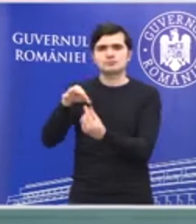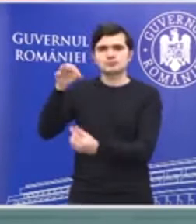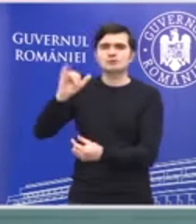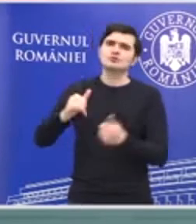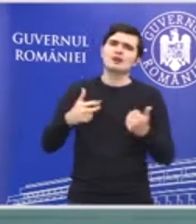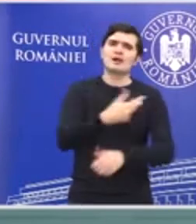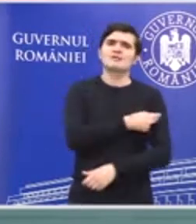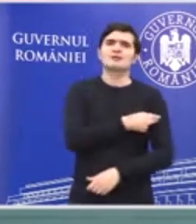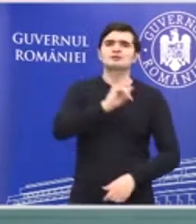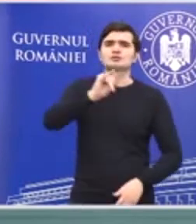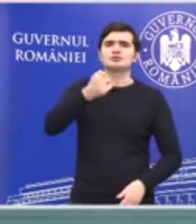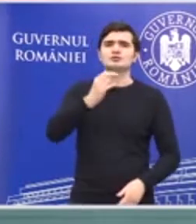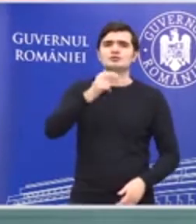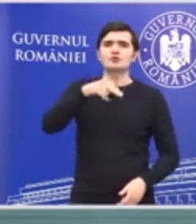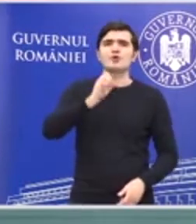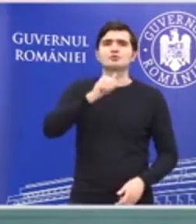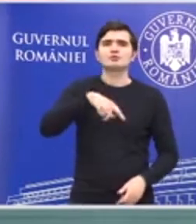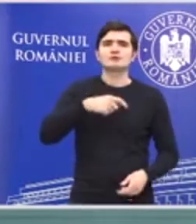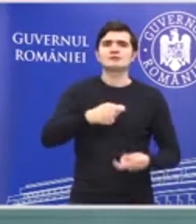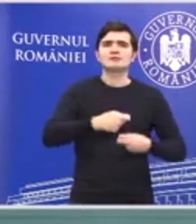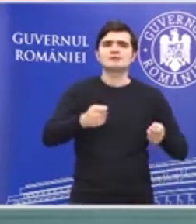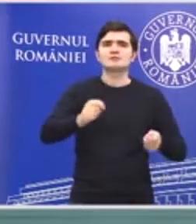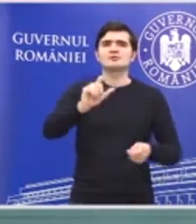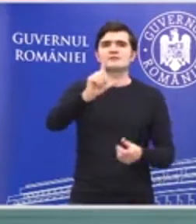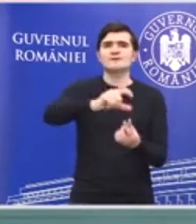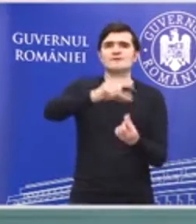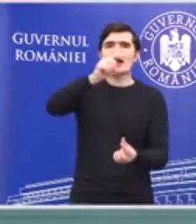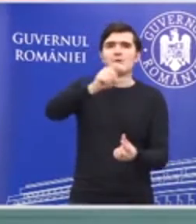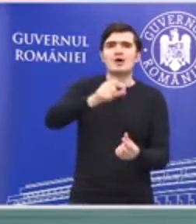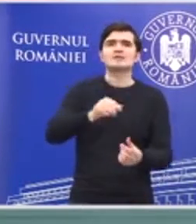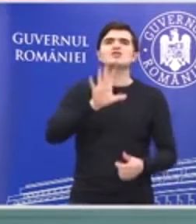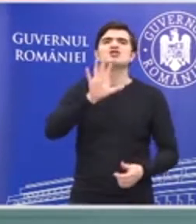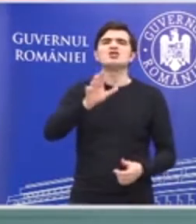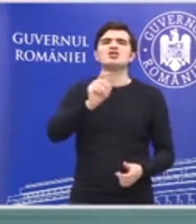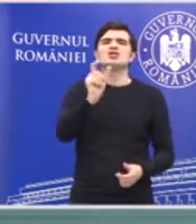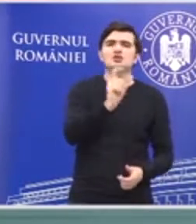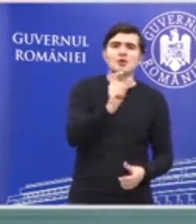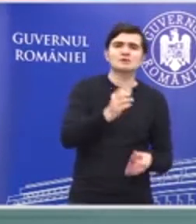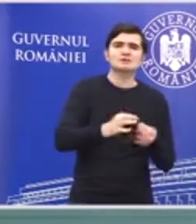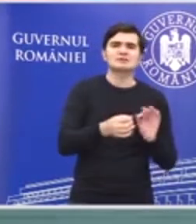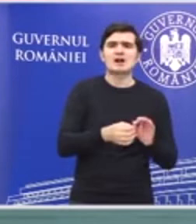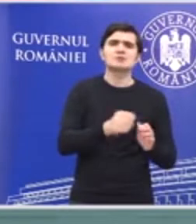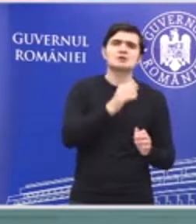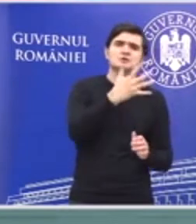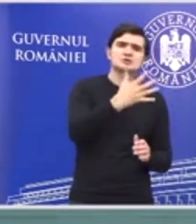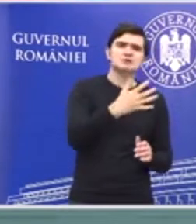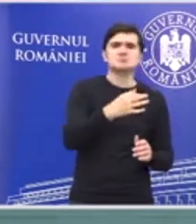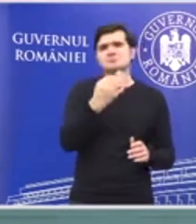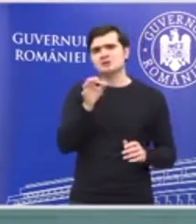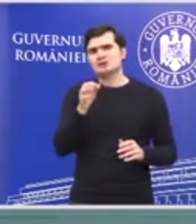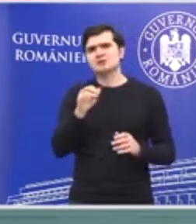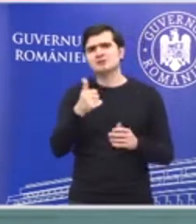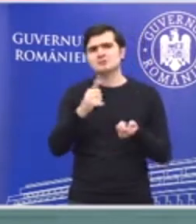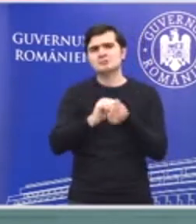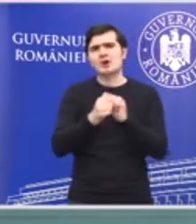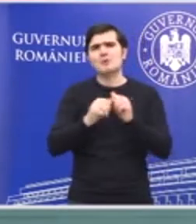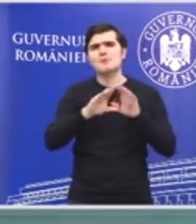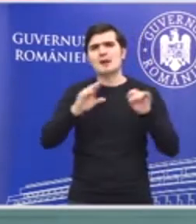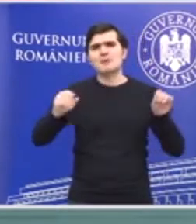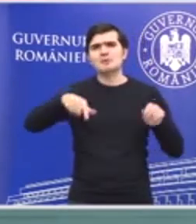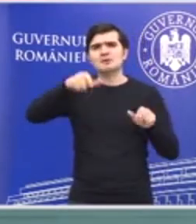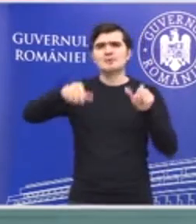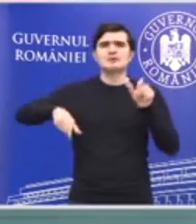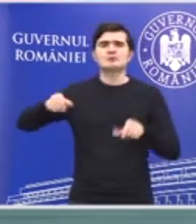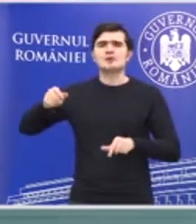Johnson & Johnson este distribuit în flacoane a câte 5 doze, așa încât trebuie să avem între 5, 10 sau mai multe persoane în funcție de